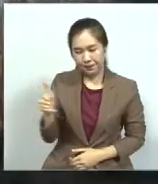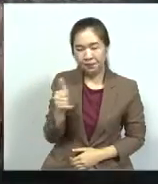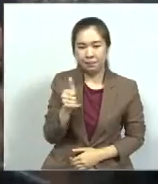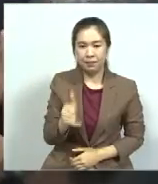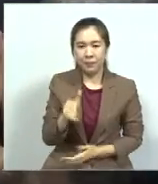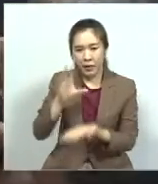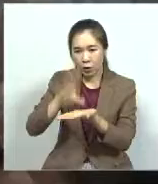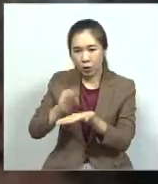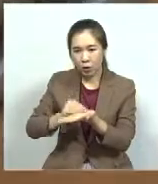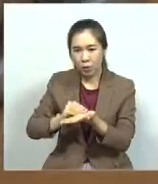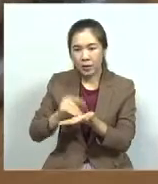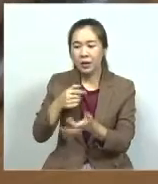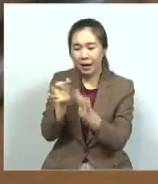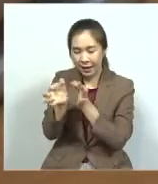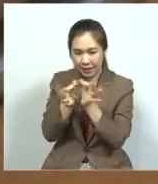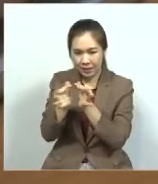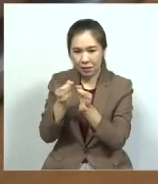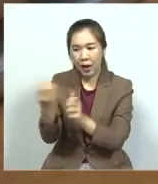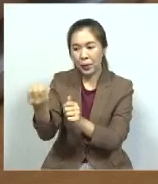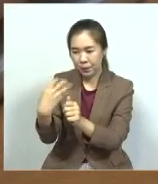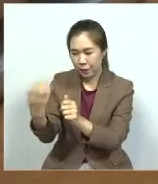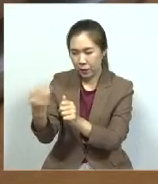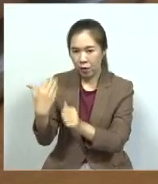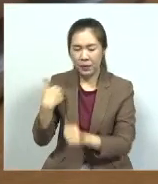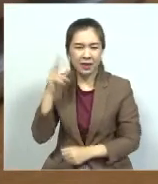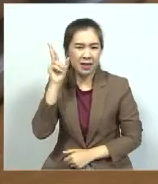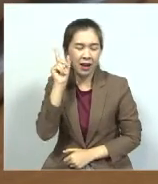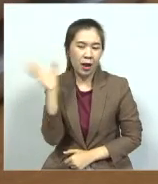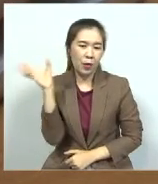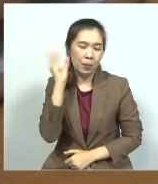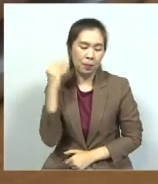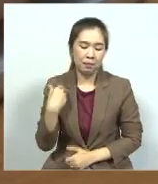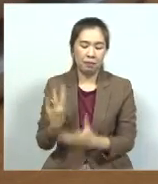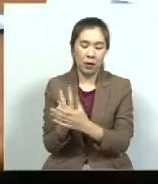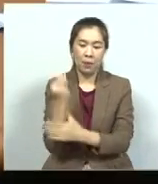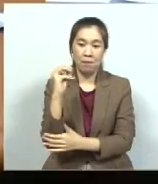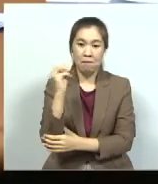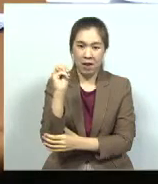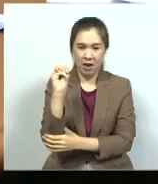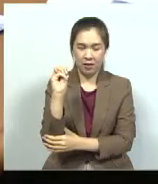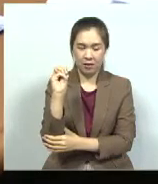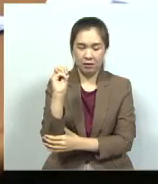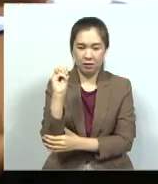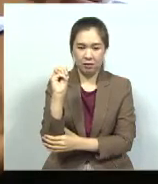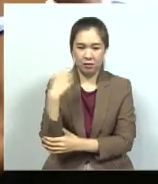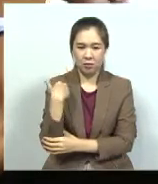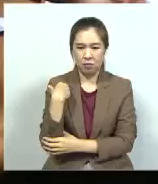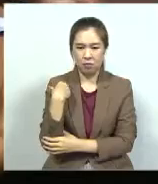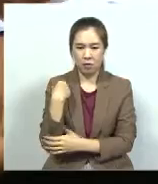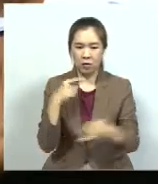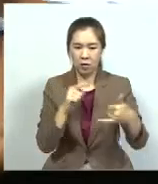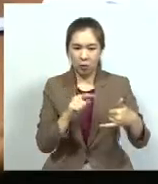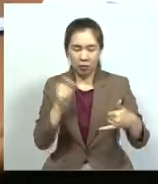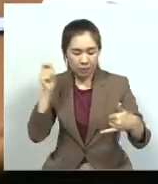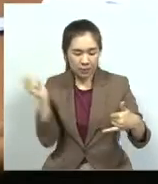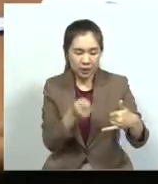ข้อมูลนะคะแล้วก็เปิดโอกาสให้ชี้แจงด้วยหลังจากมีข่าวว่าเขาใช้ไม้เนี่ยไล่ตีผู้โดยสาร